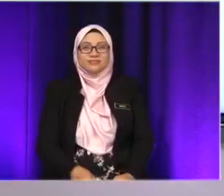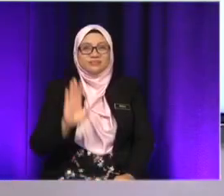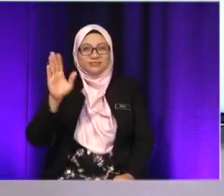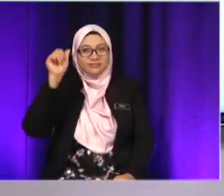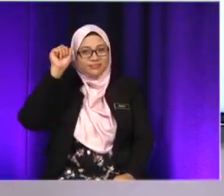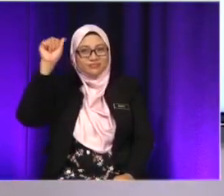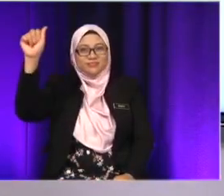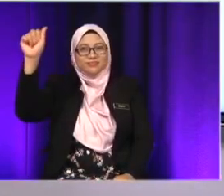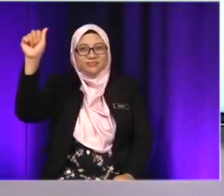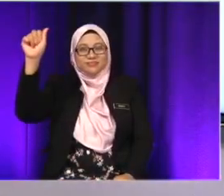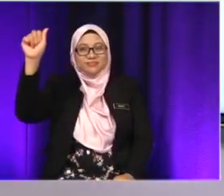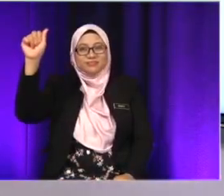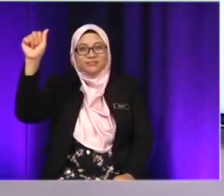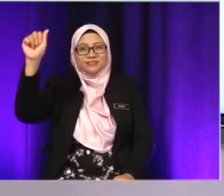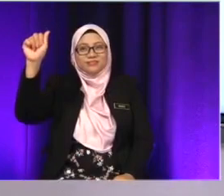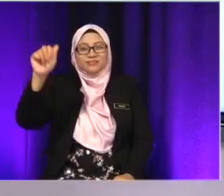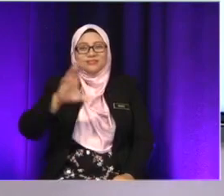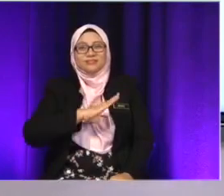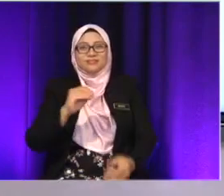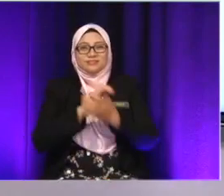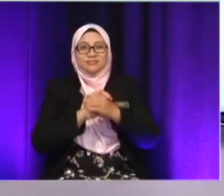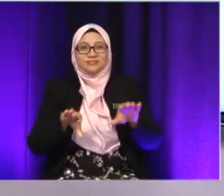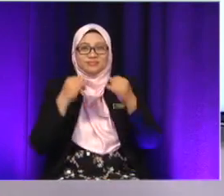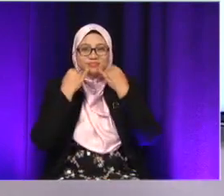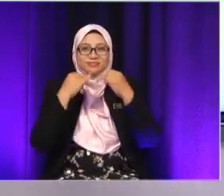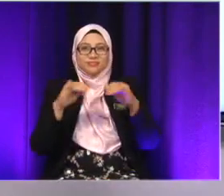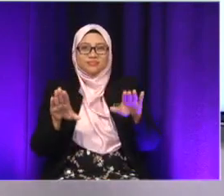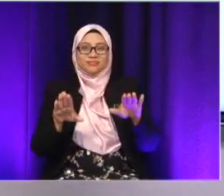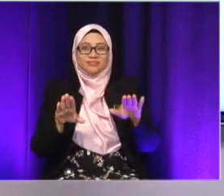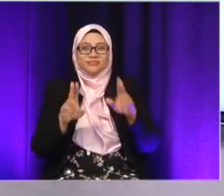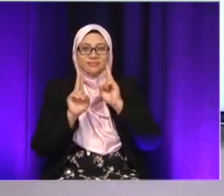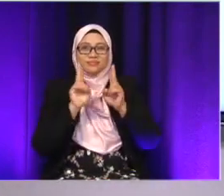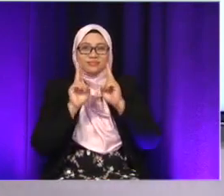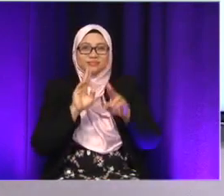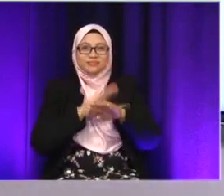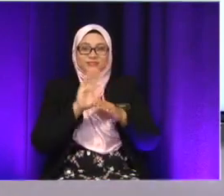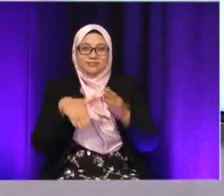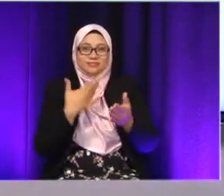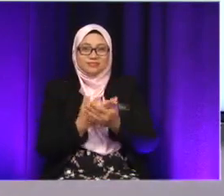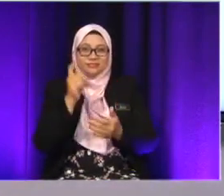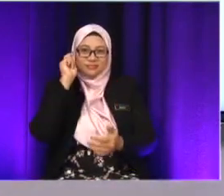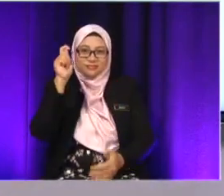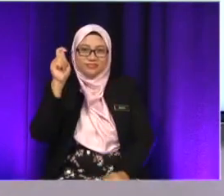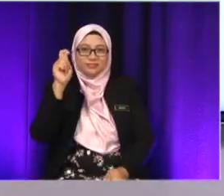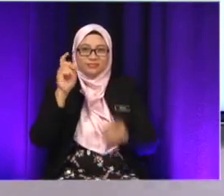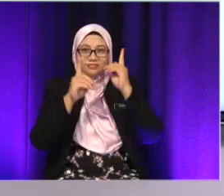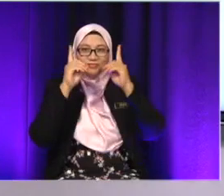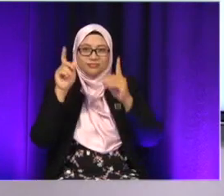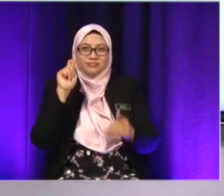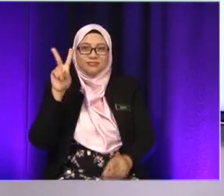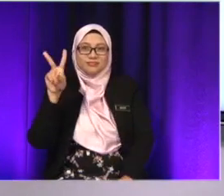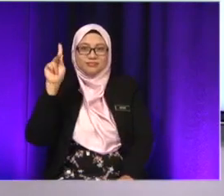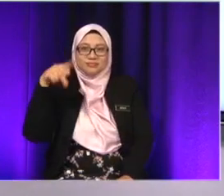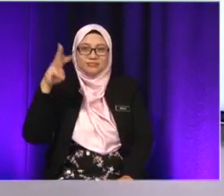Assalamualaikum warahmatullahi wabarakatuh dan salam sejahtera diucapkan kepada seluruh penonton Didik TV KPM. Anda bersama saya Aiman